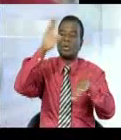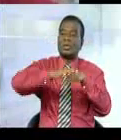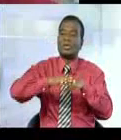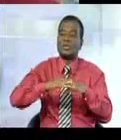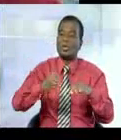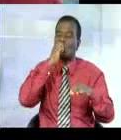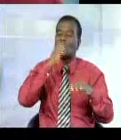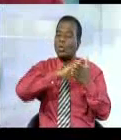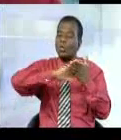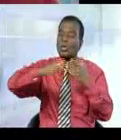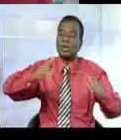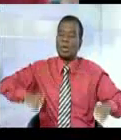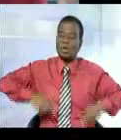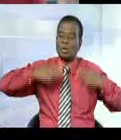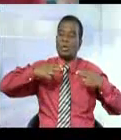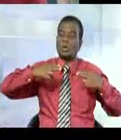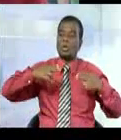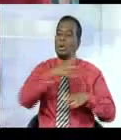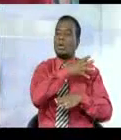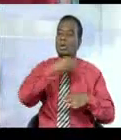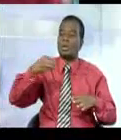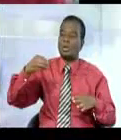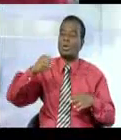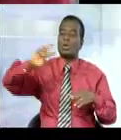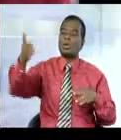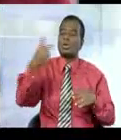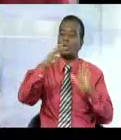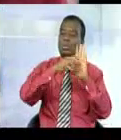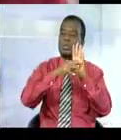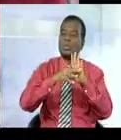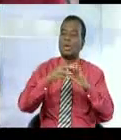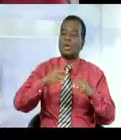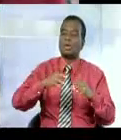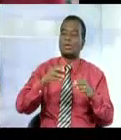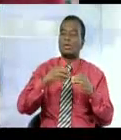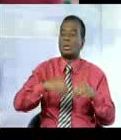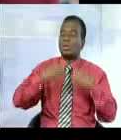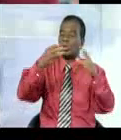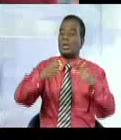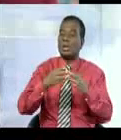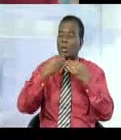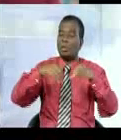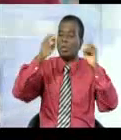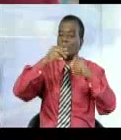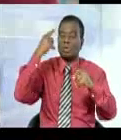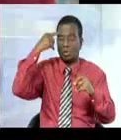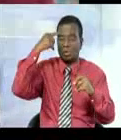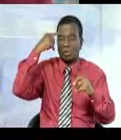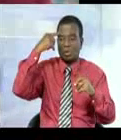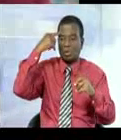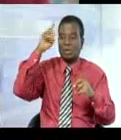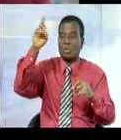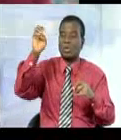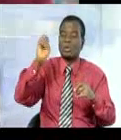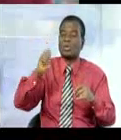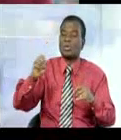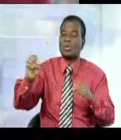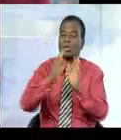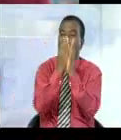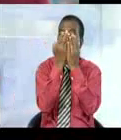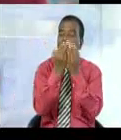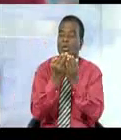l'eau, à l'assainissement et à l'hygiène. Et deuxièmement, les outiller en matière de documents